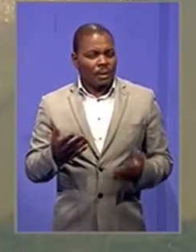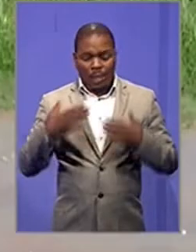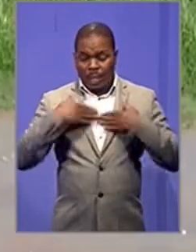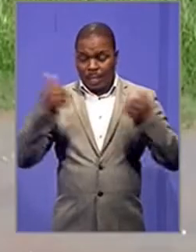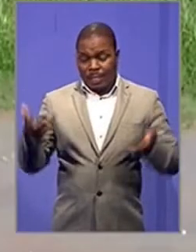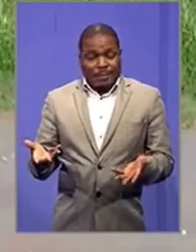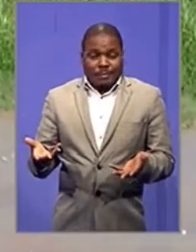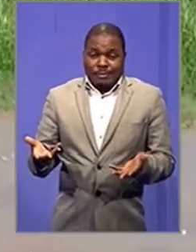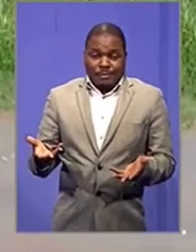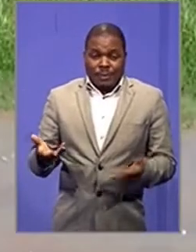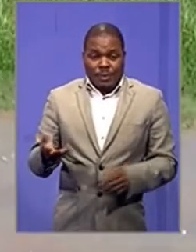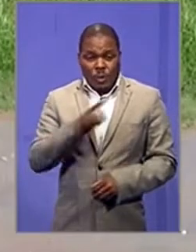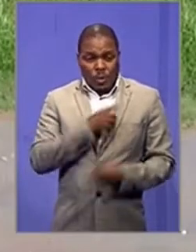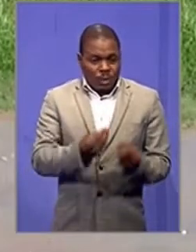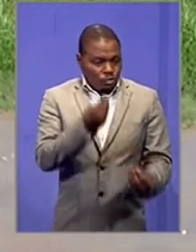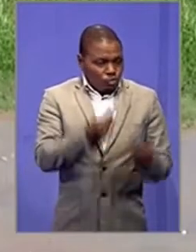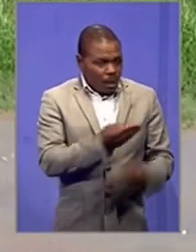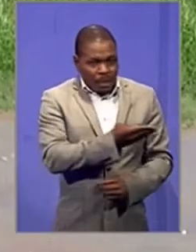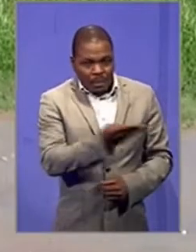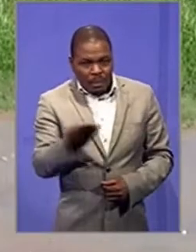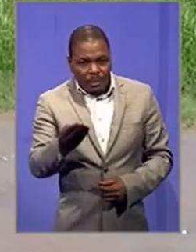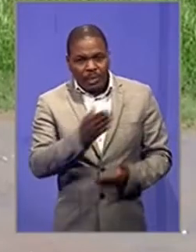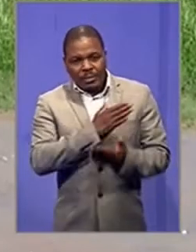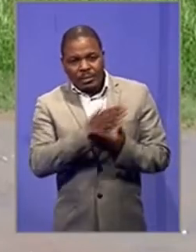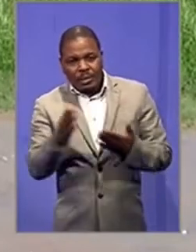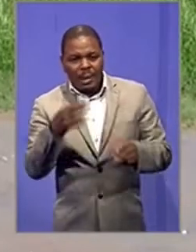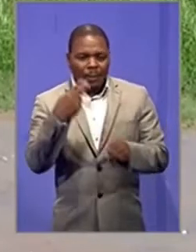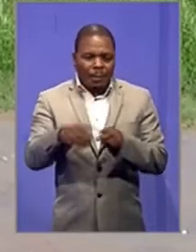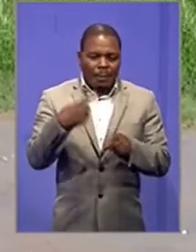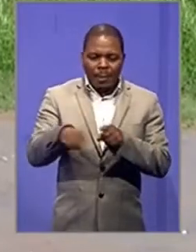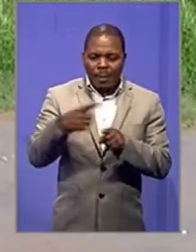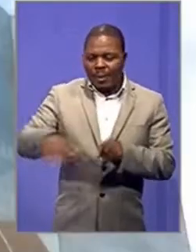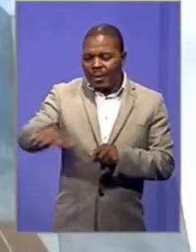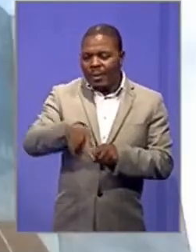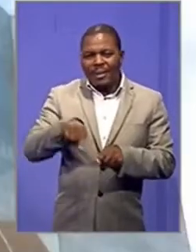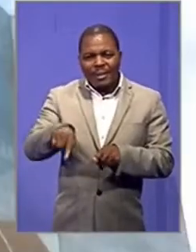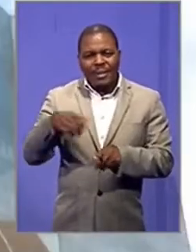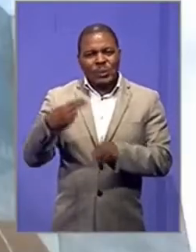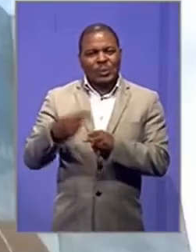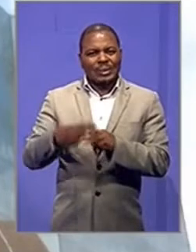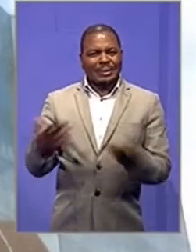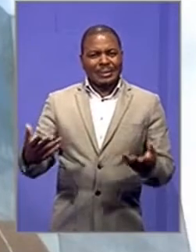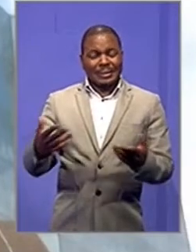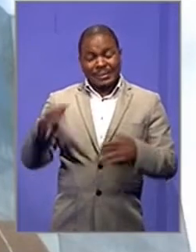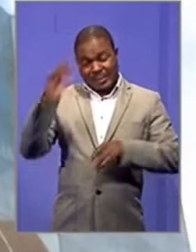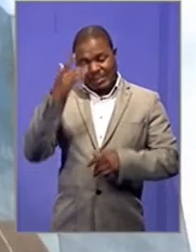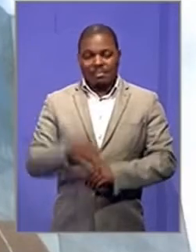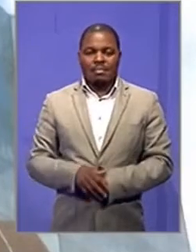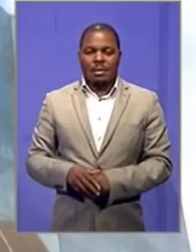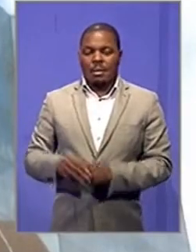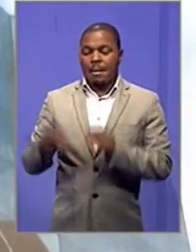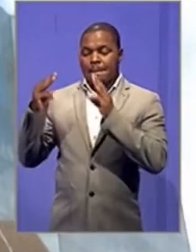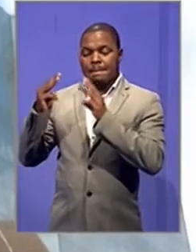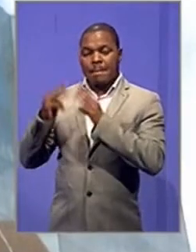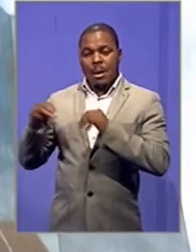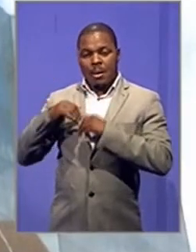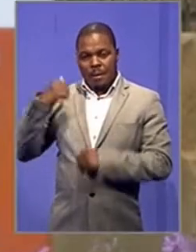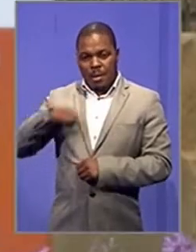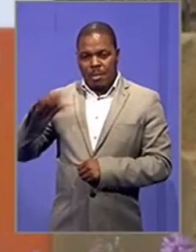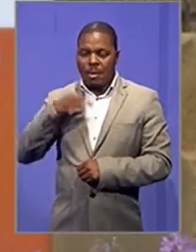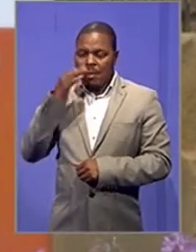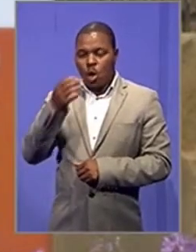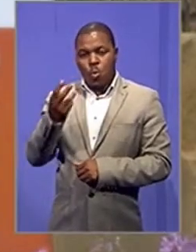wise cause kuna le bana ba banyane ba bang ba bone ba tshamekela le mo go yone o tlo ya ba khawat. Masepala wa Mangaung wa re lekgotla la masepala le lentšhwa le